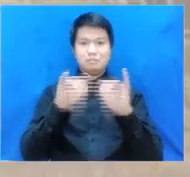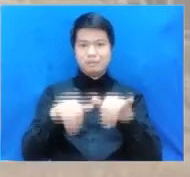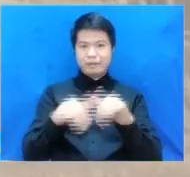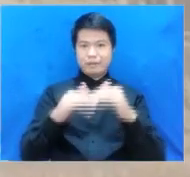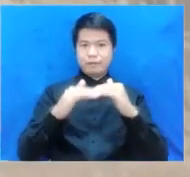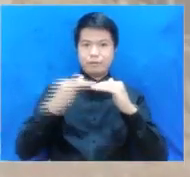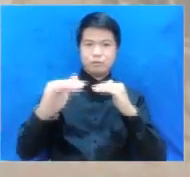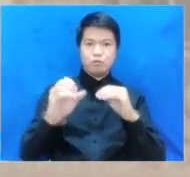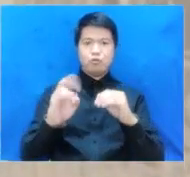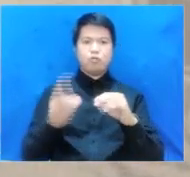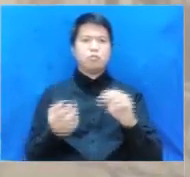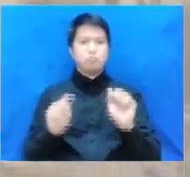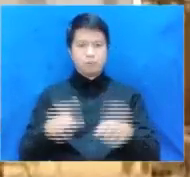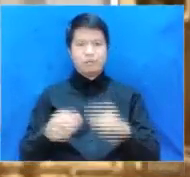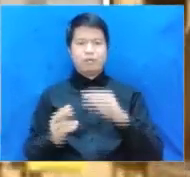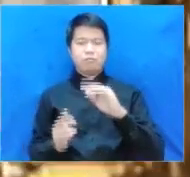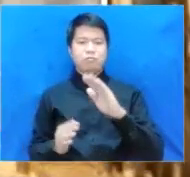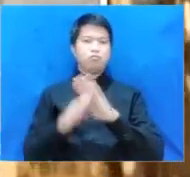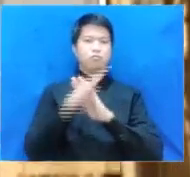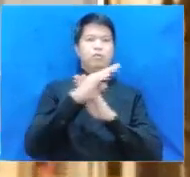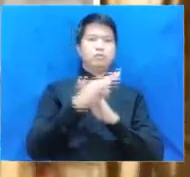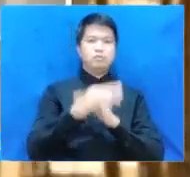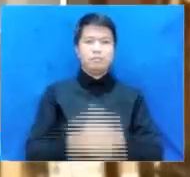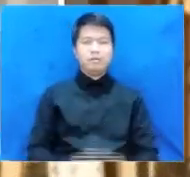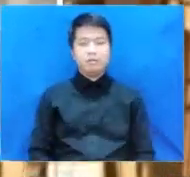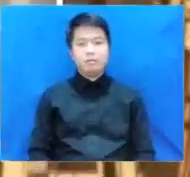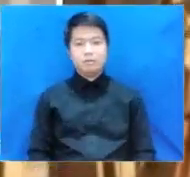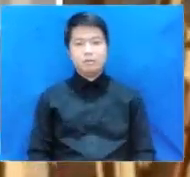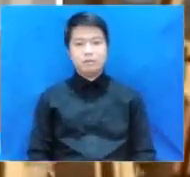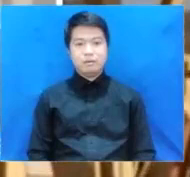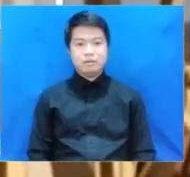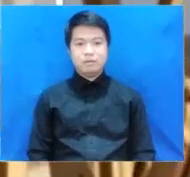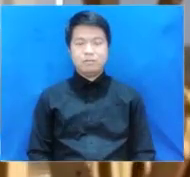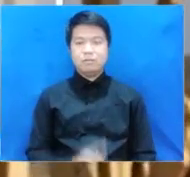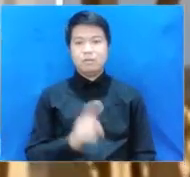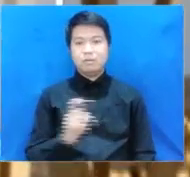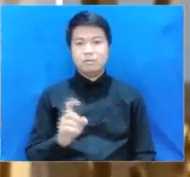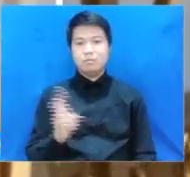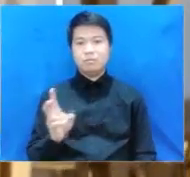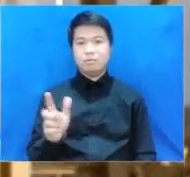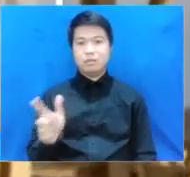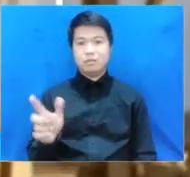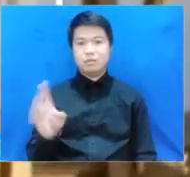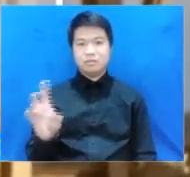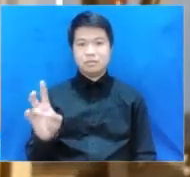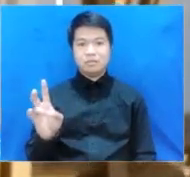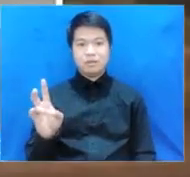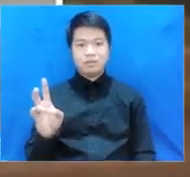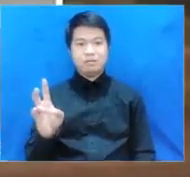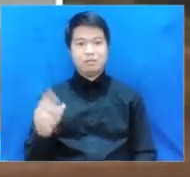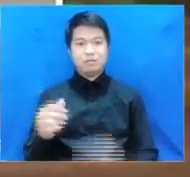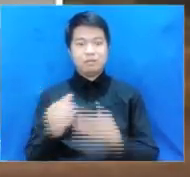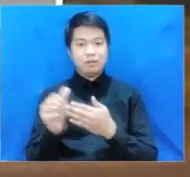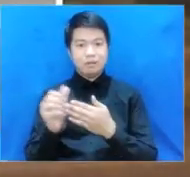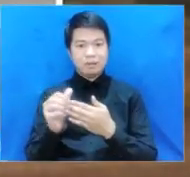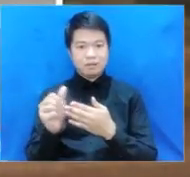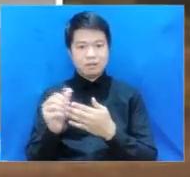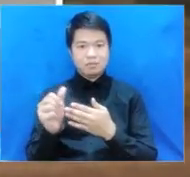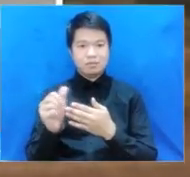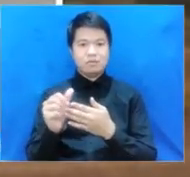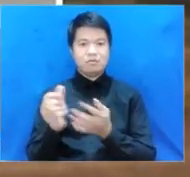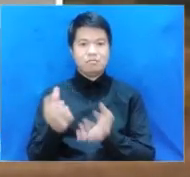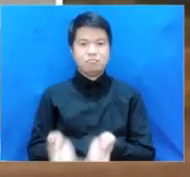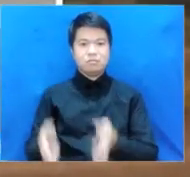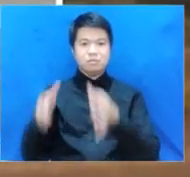pa. Sa ngayon, nasa $127 kada bariles ang presyo ng langis sa world